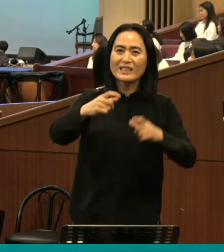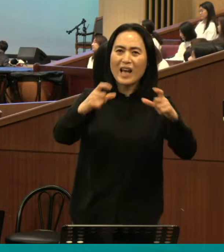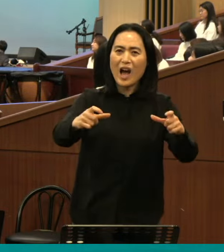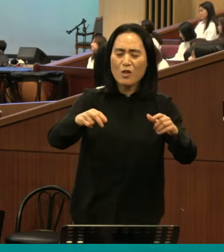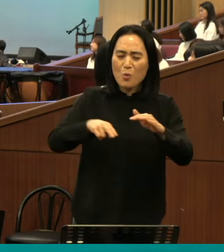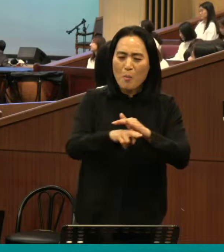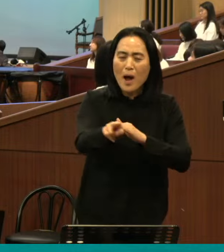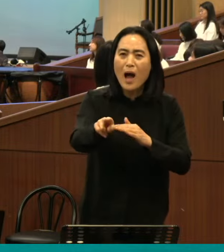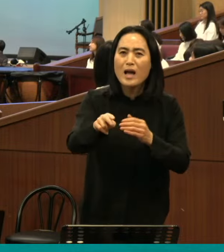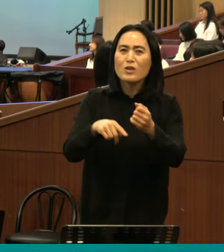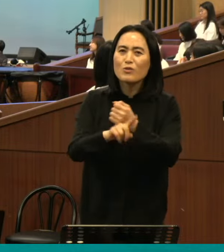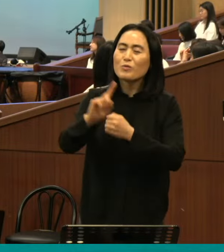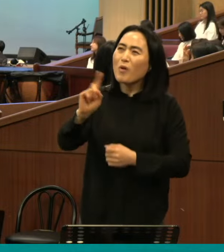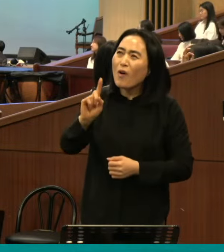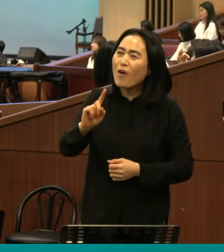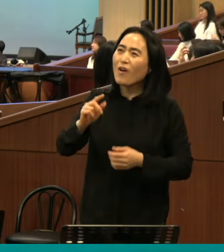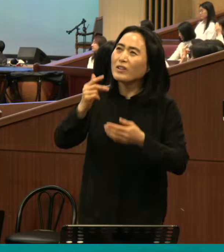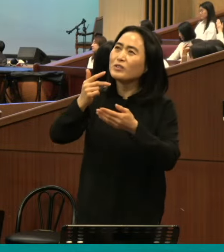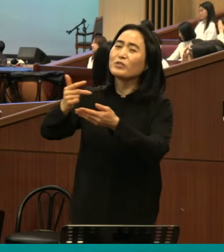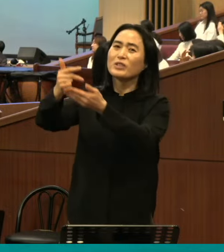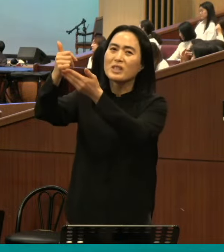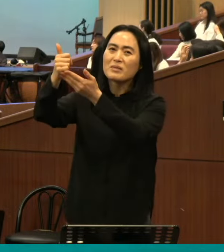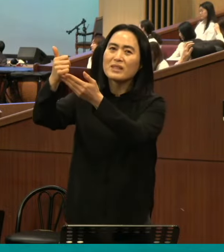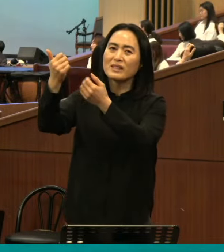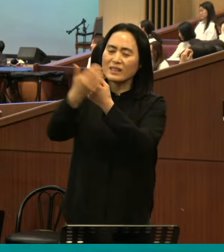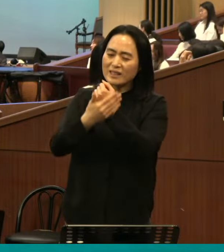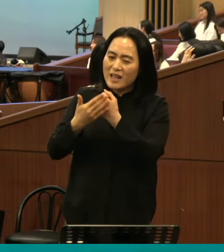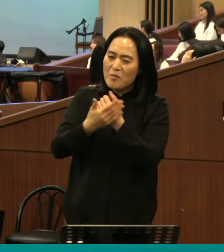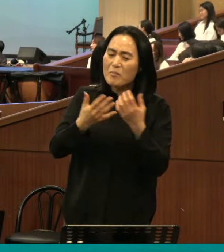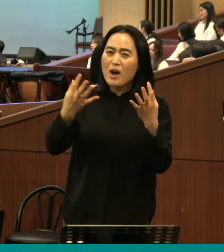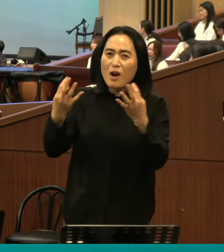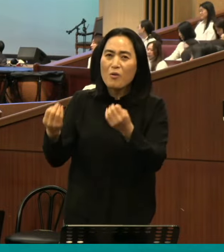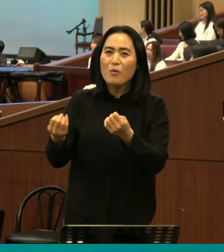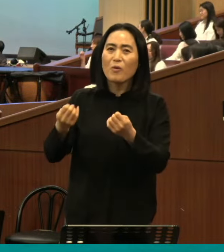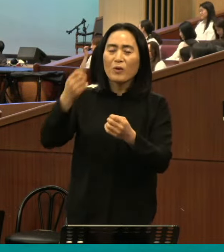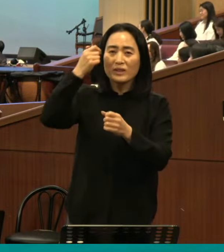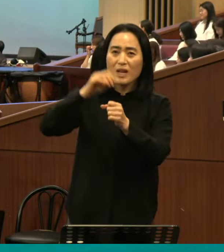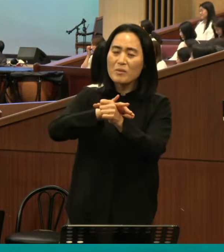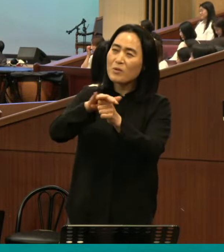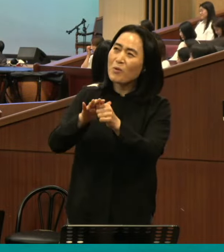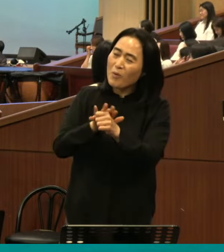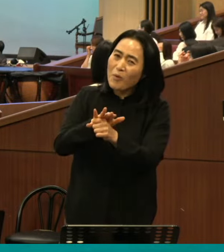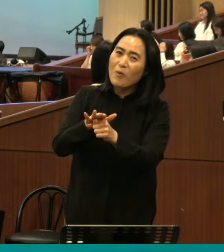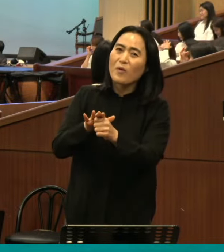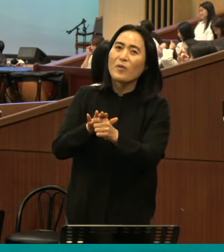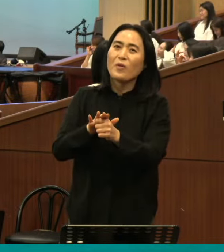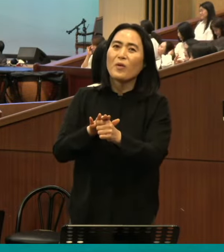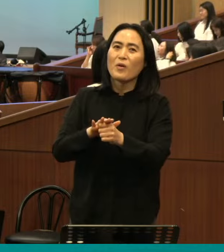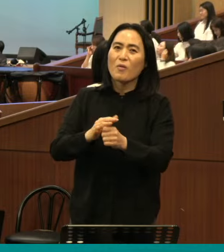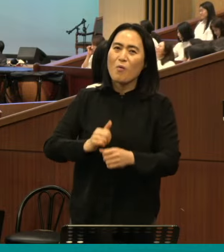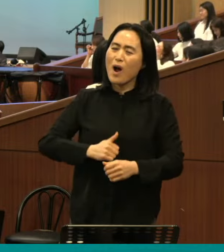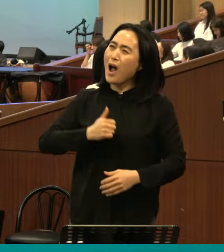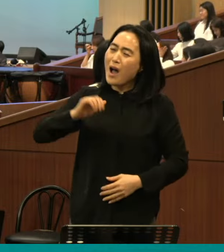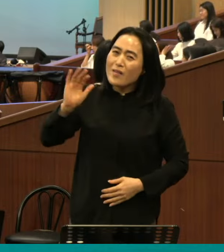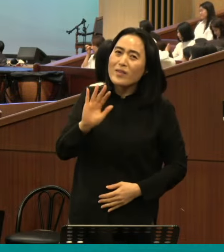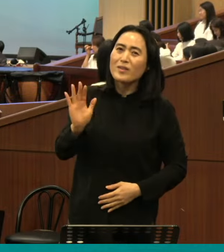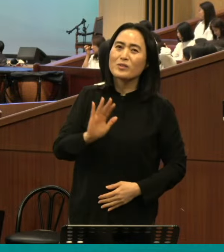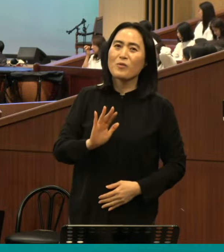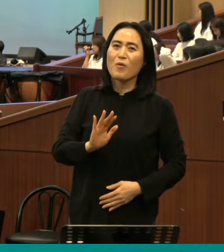도망하였사오니 주께서는 은혜로우시며 자비로우시며